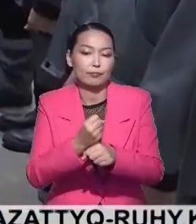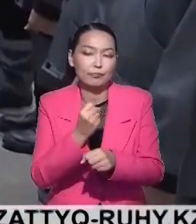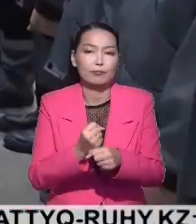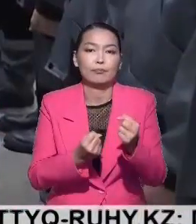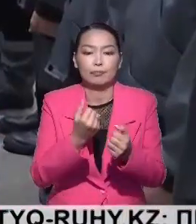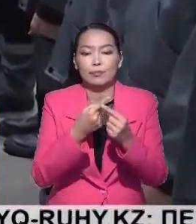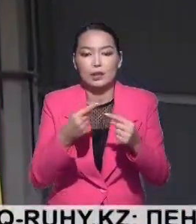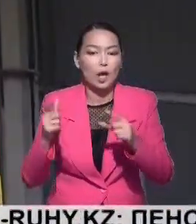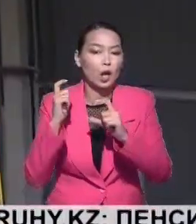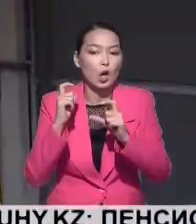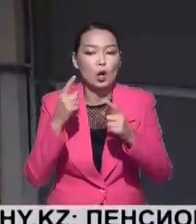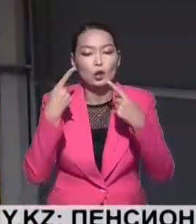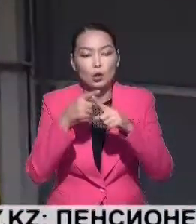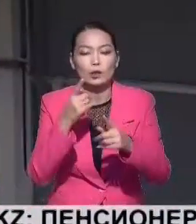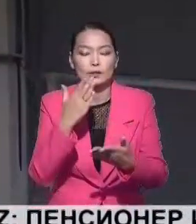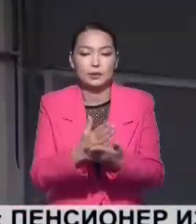для грузовой техники.